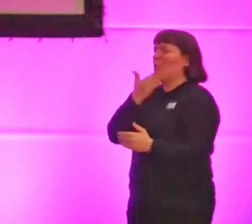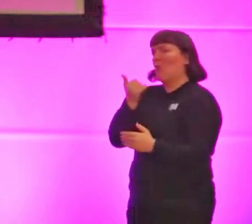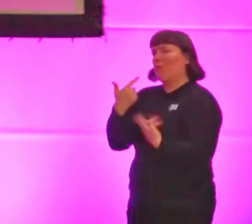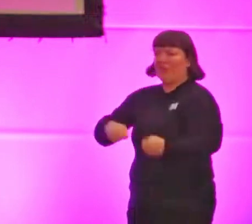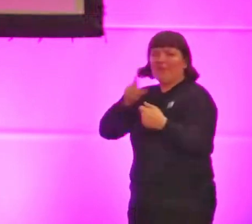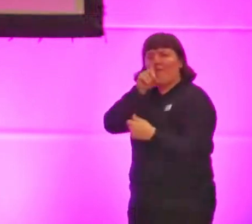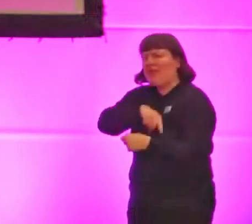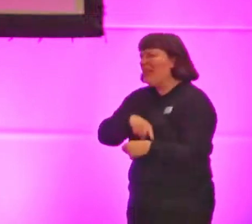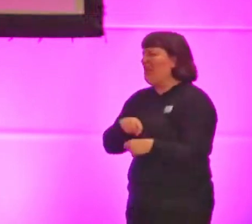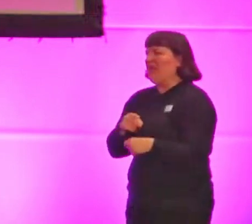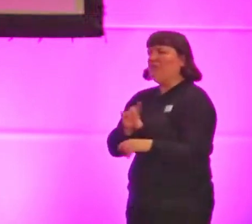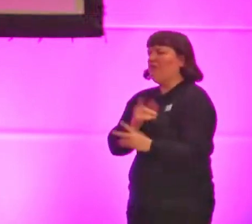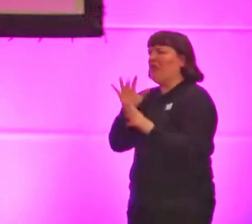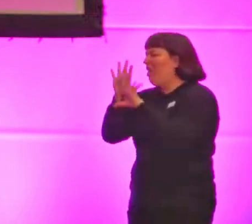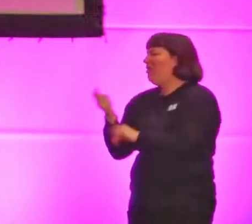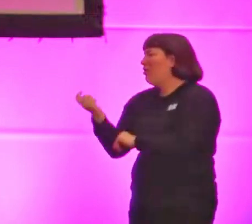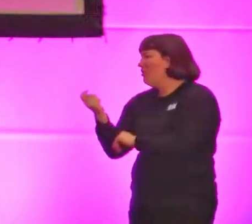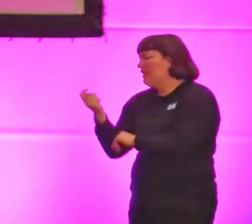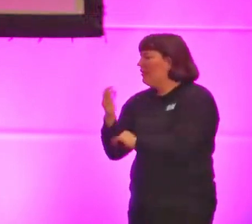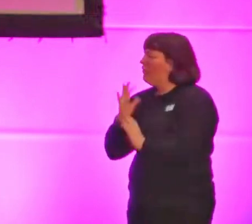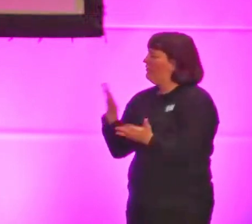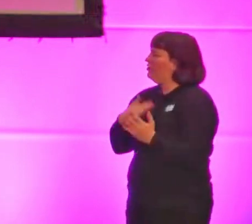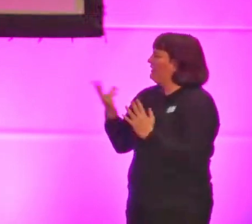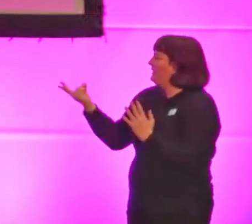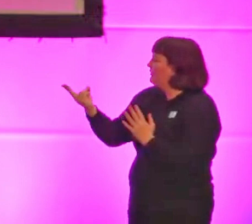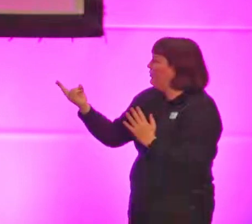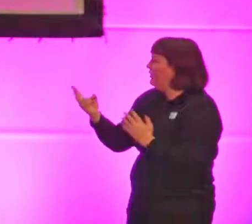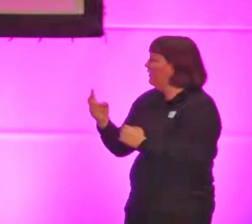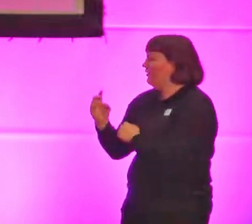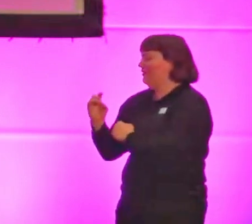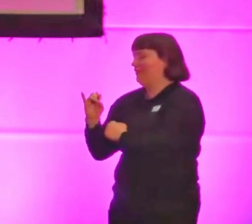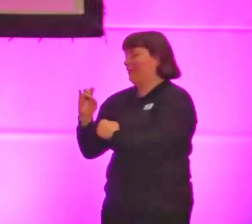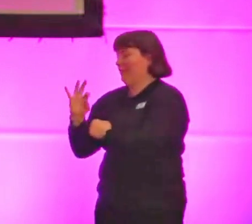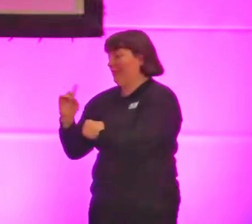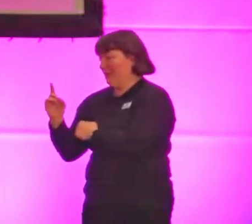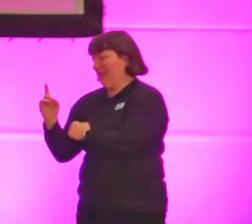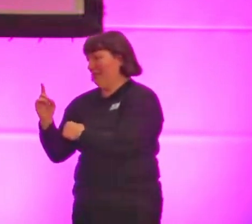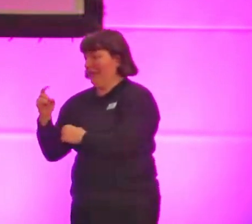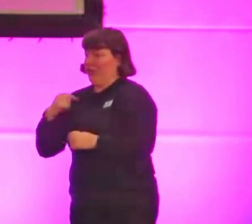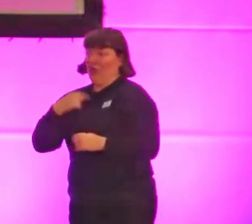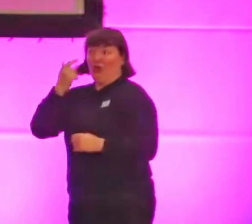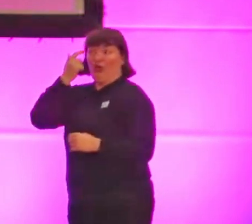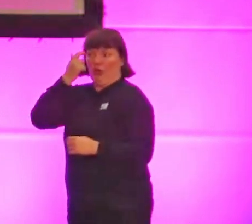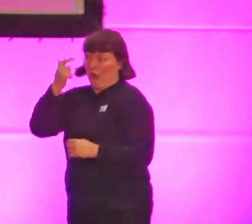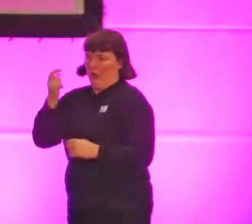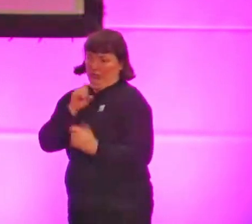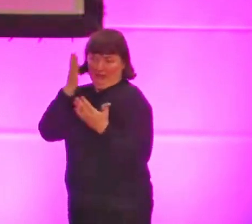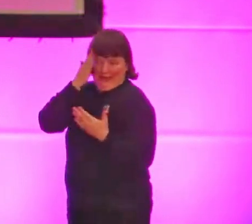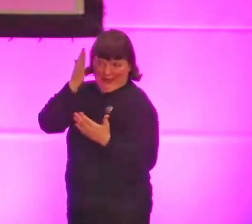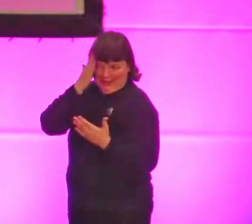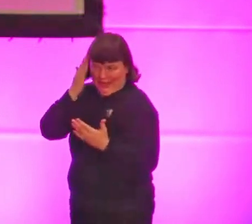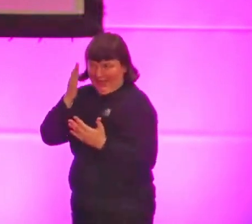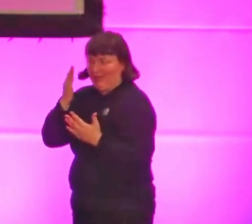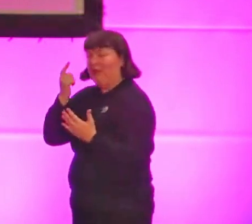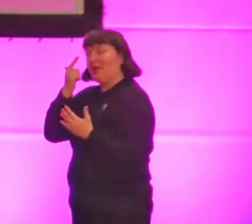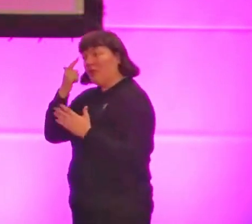hade begått, så vi hade inget att dölja, eller vad, hur ser ni på det? Nej, men jag tror, jag är utan att veta, att det också ingår i